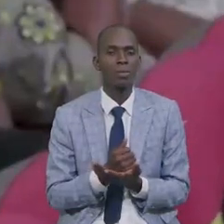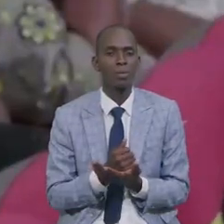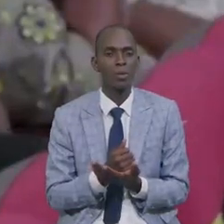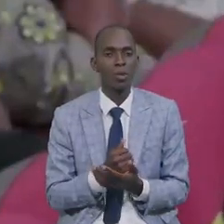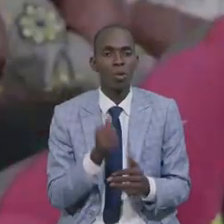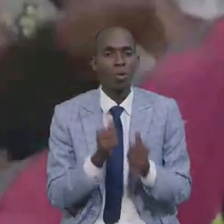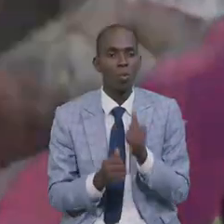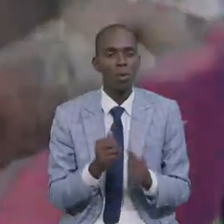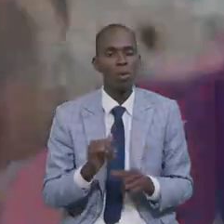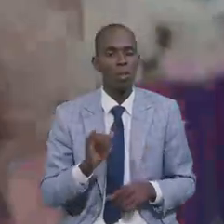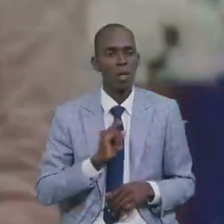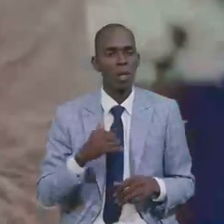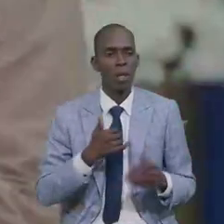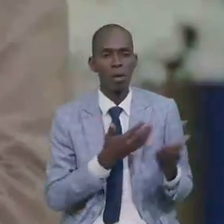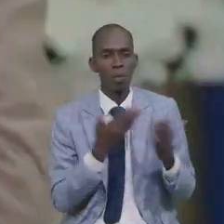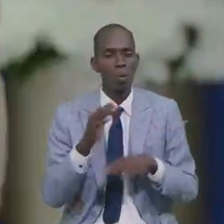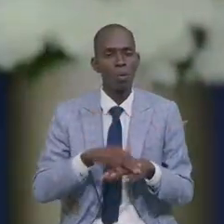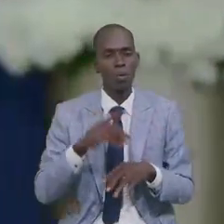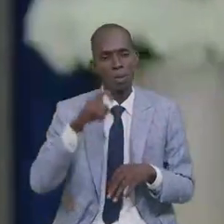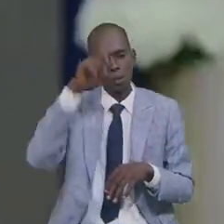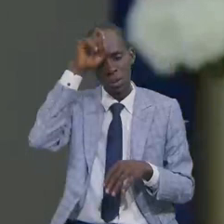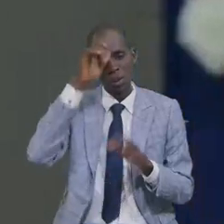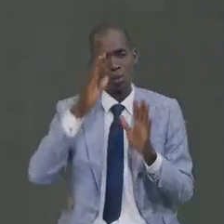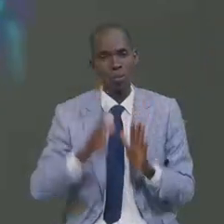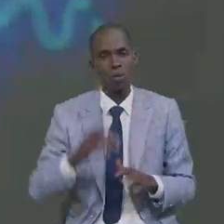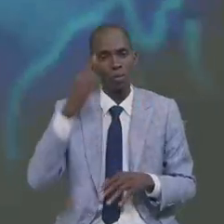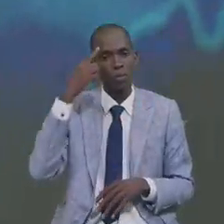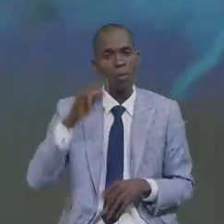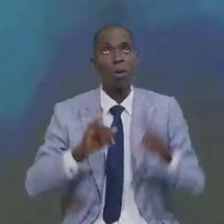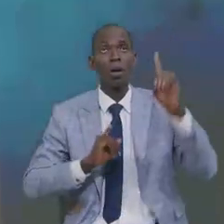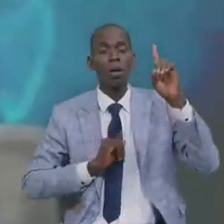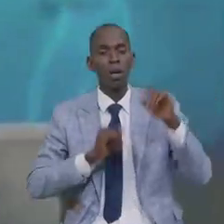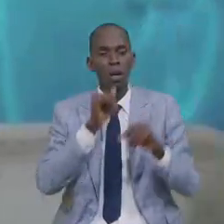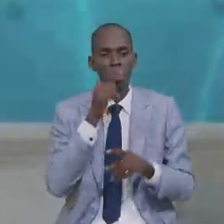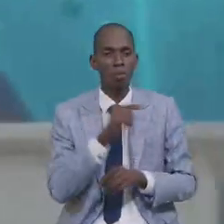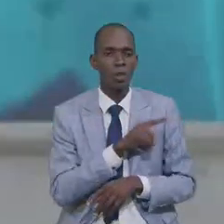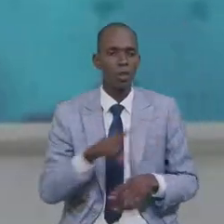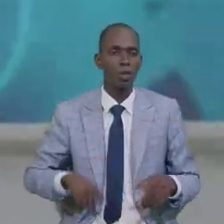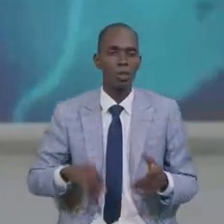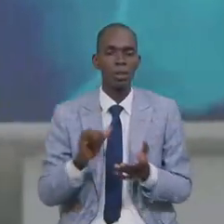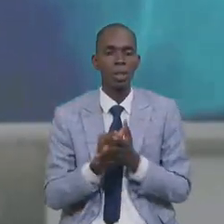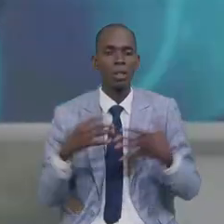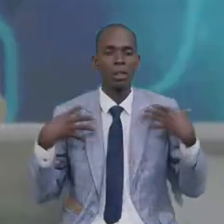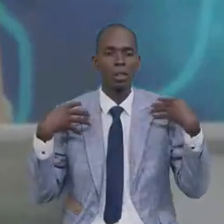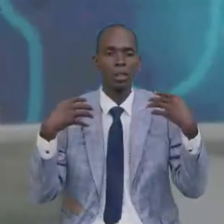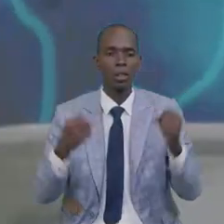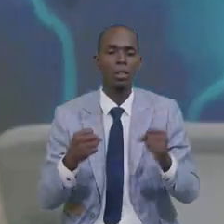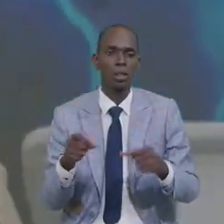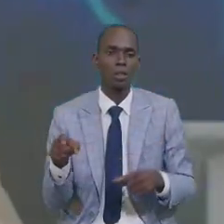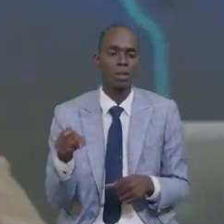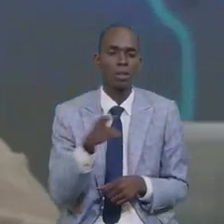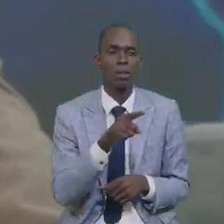grand-mère. Donc j'ai frappé les Égyptiens, car je suis l'Éternel qui